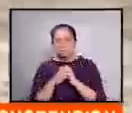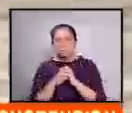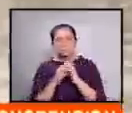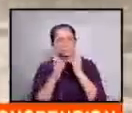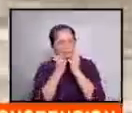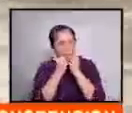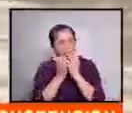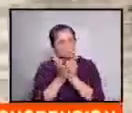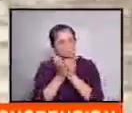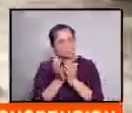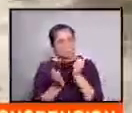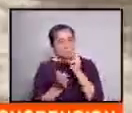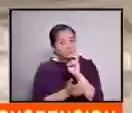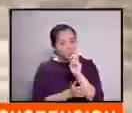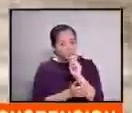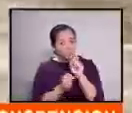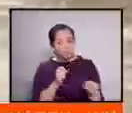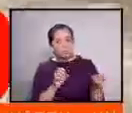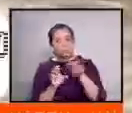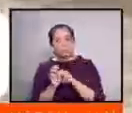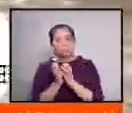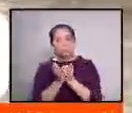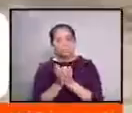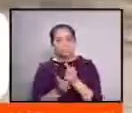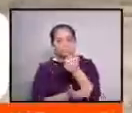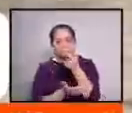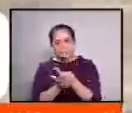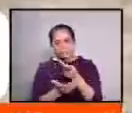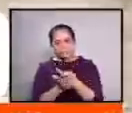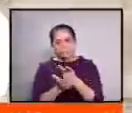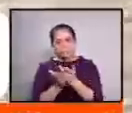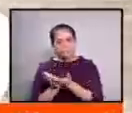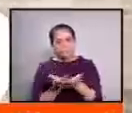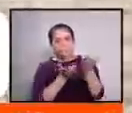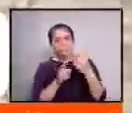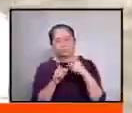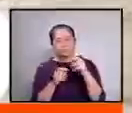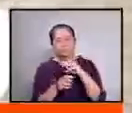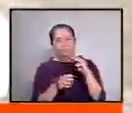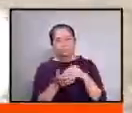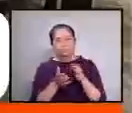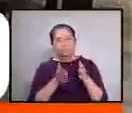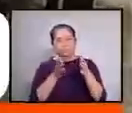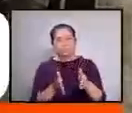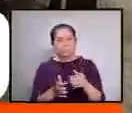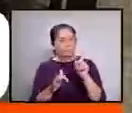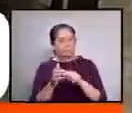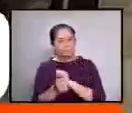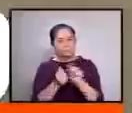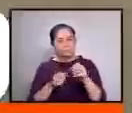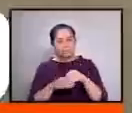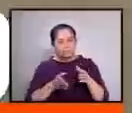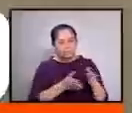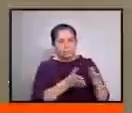iba. Kapag ayaw mabasa, sasakay lang ng batsa sa halagang 10 piso at ihahatid ka na sa main road. Hindi na kasi makadaan sa looban